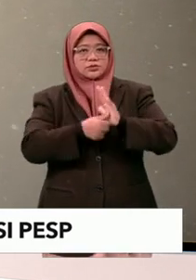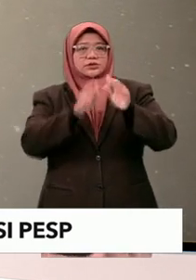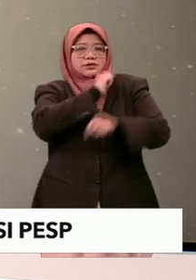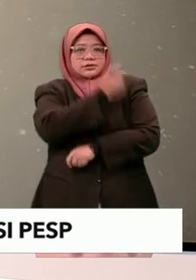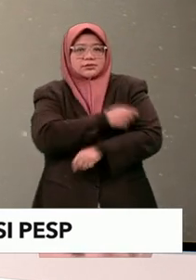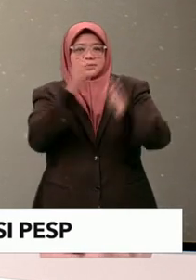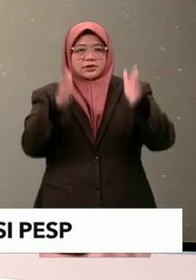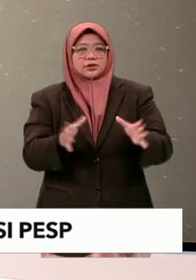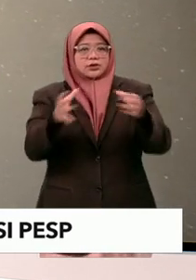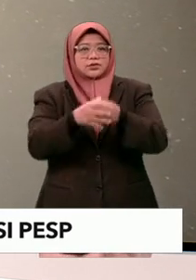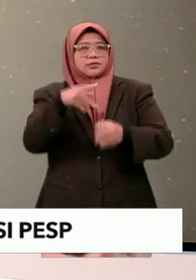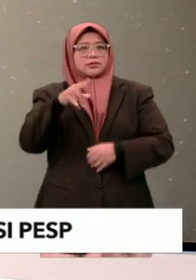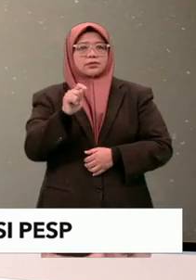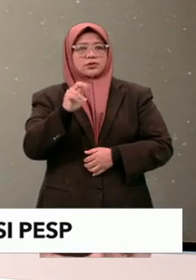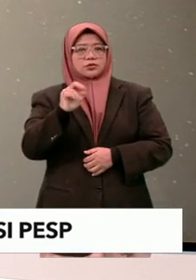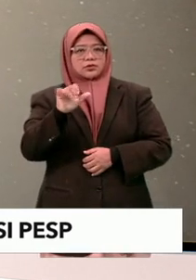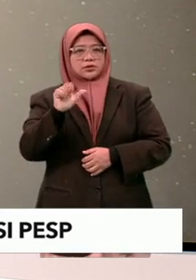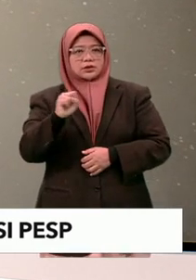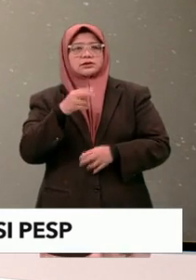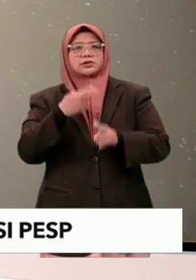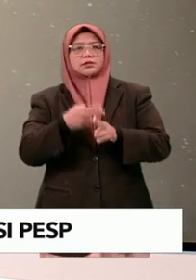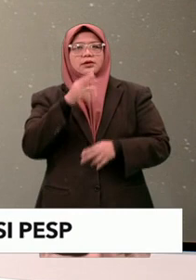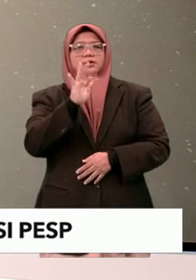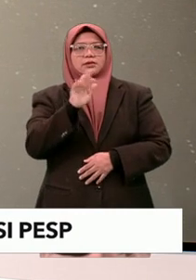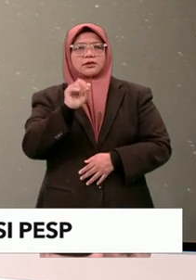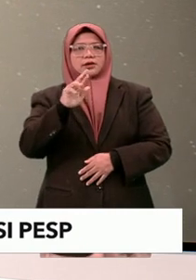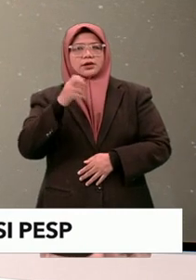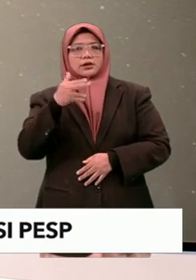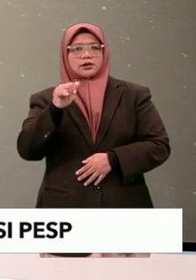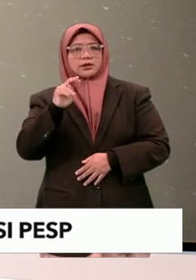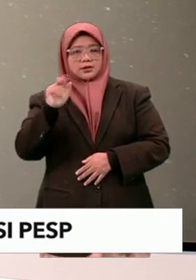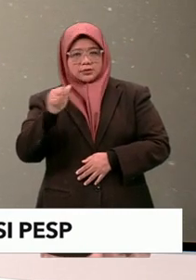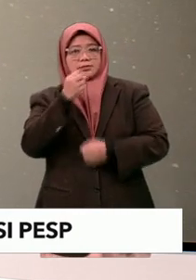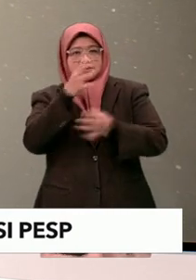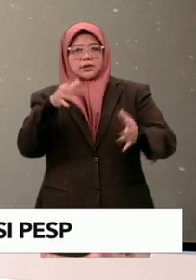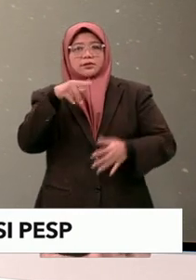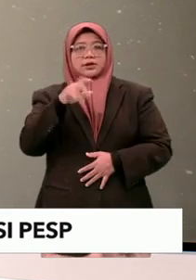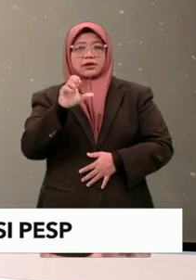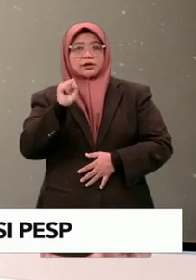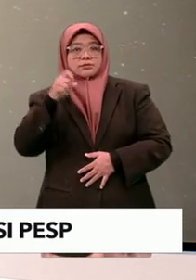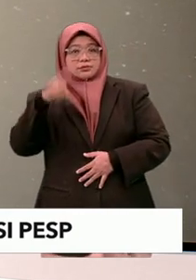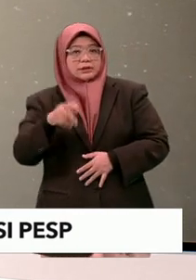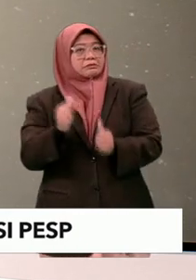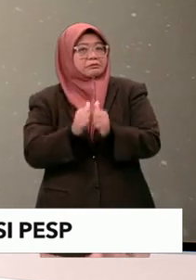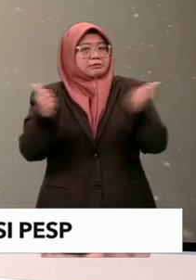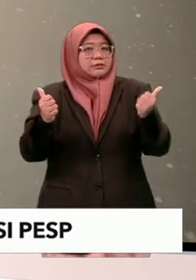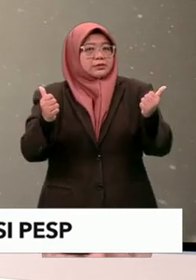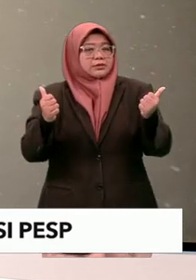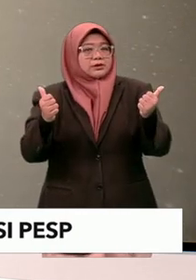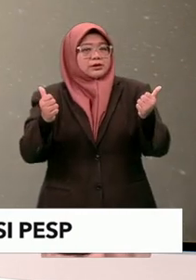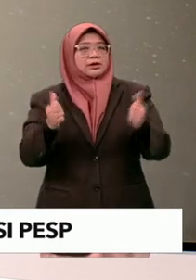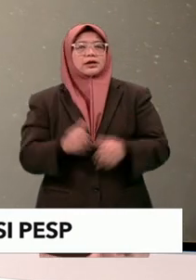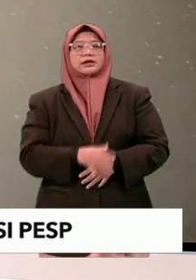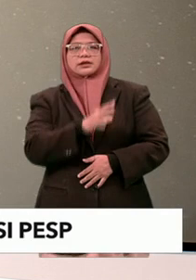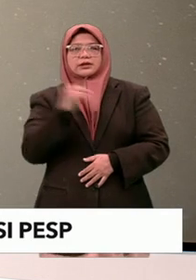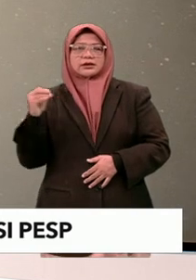Manusia Kumpulan Petronas, Farihana Hanapiah berkata, PESP berbeza dengan jika